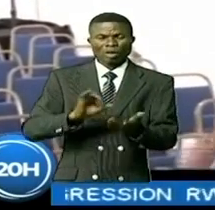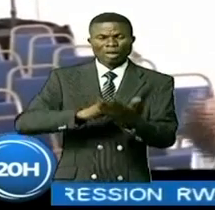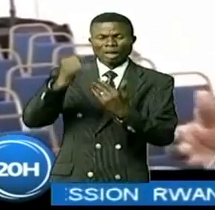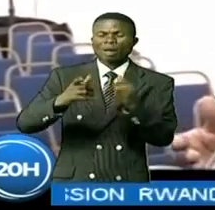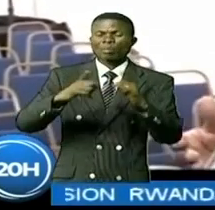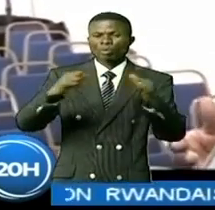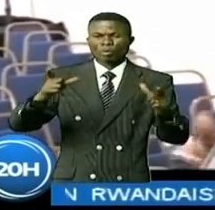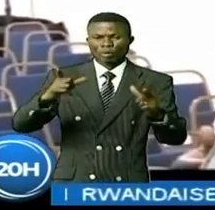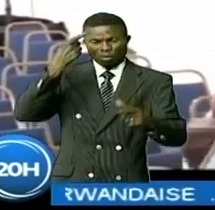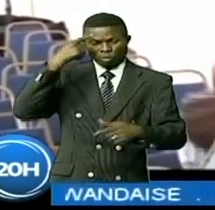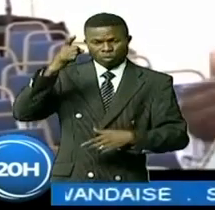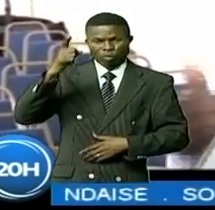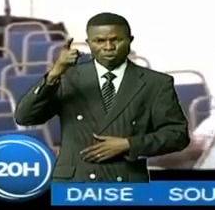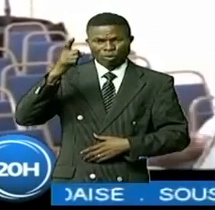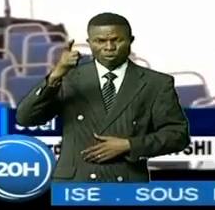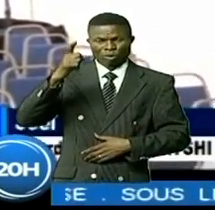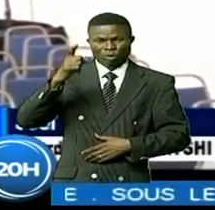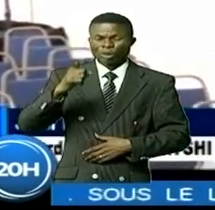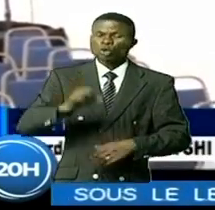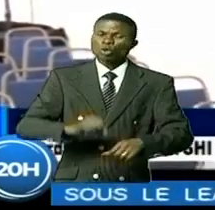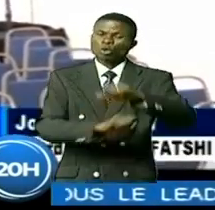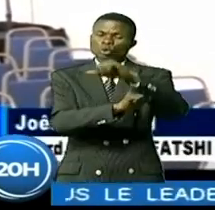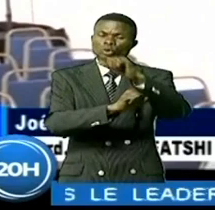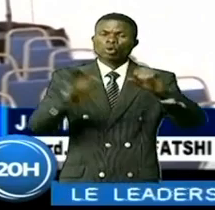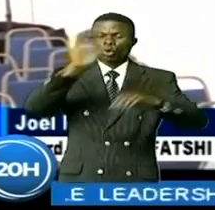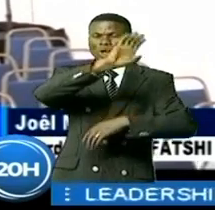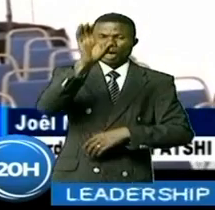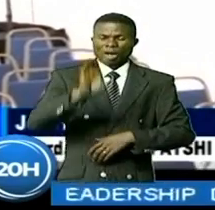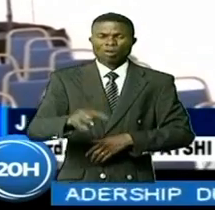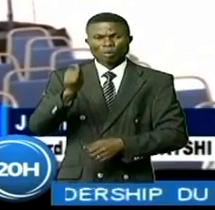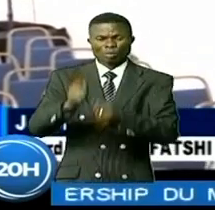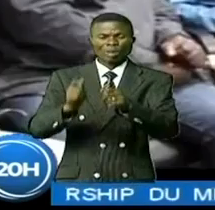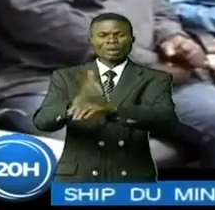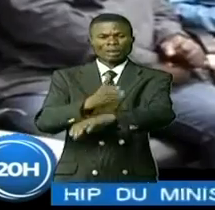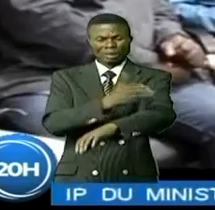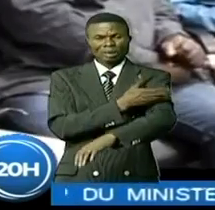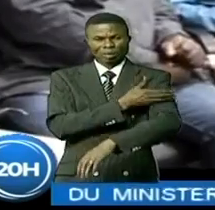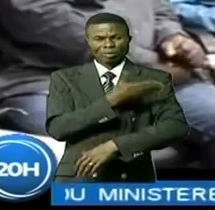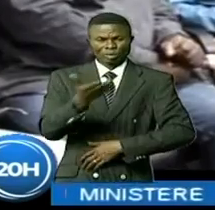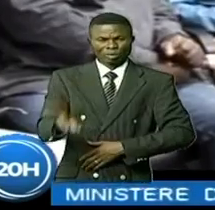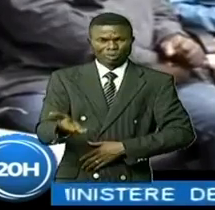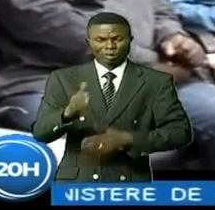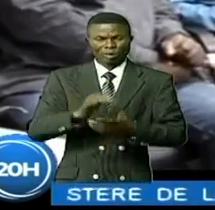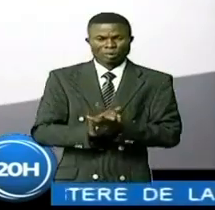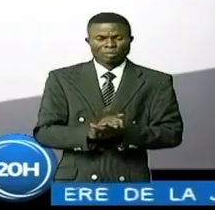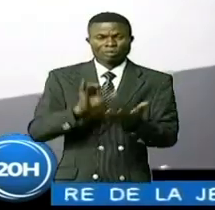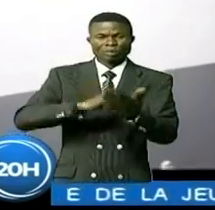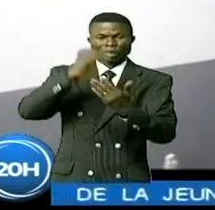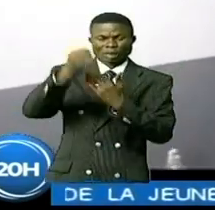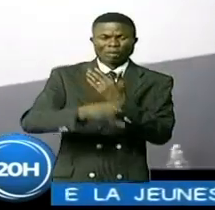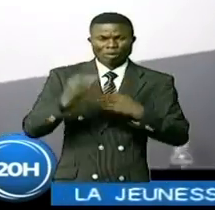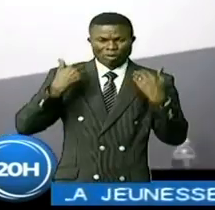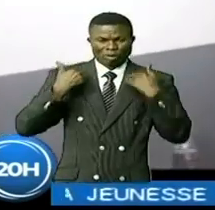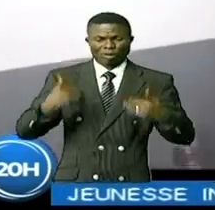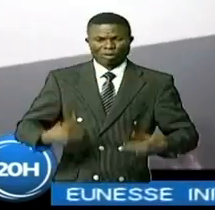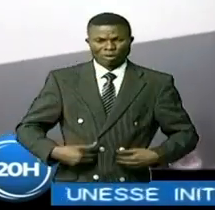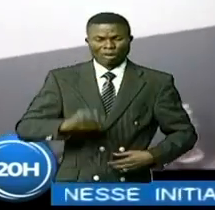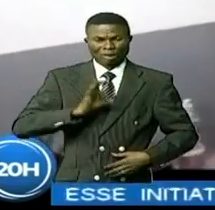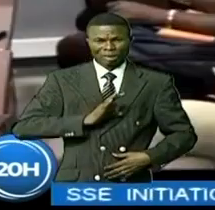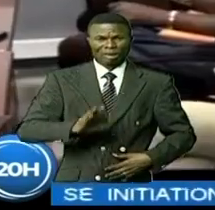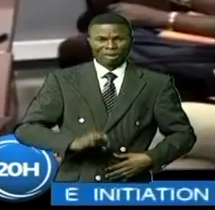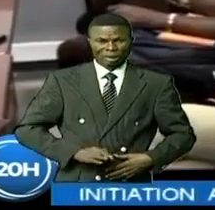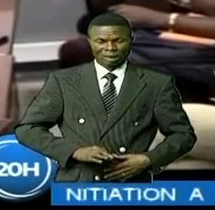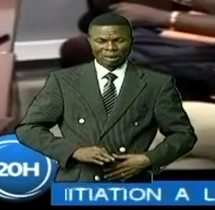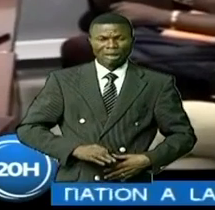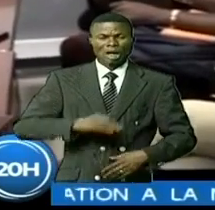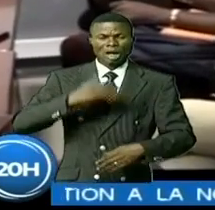pour effectivement appuyer la commune à aller de l'avant. Retenons que le projet Fati Santé est déjà implanté